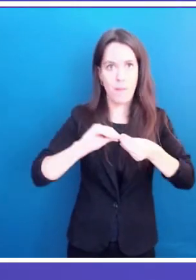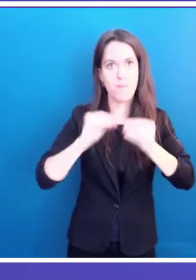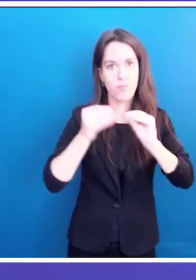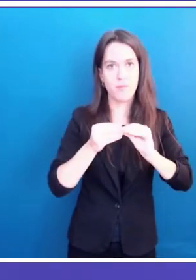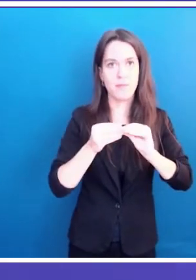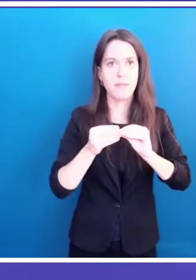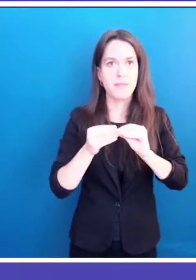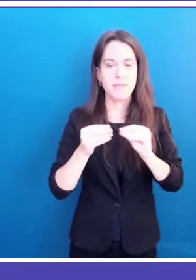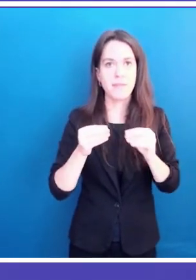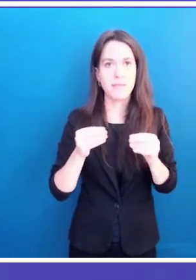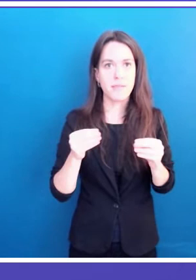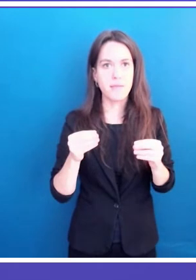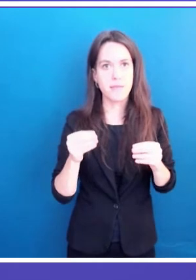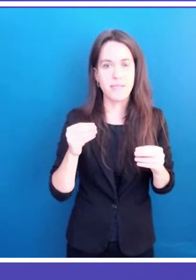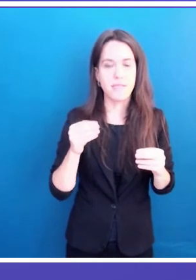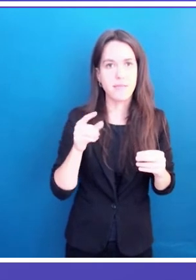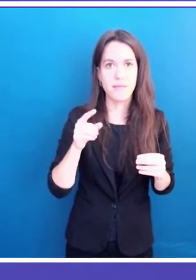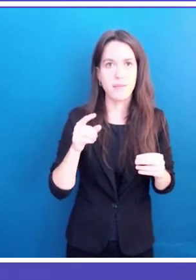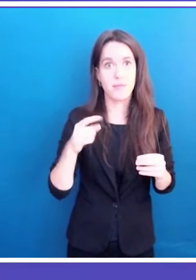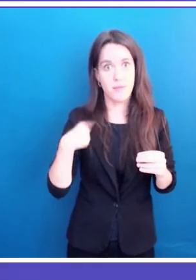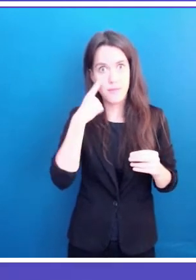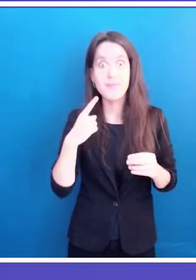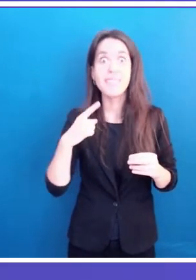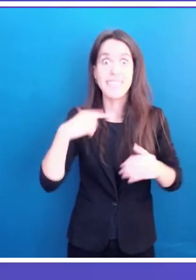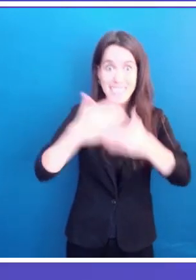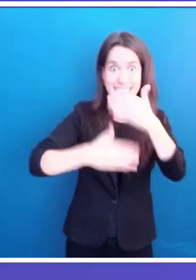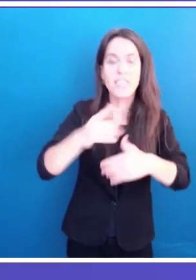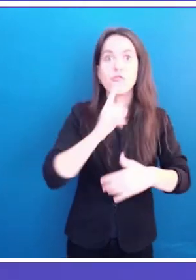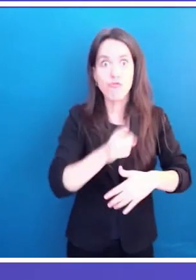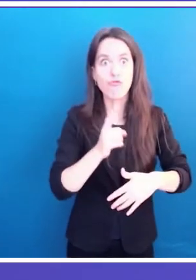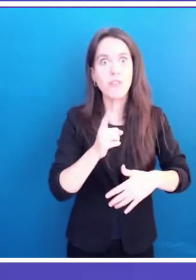على المستوى السياسي. أود أيضا أن أقول